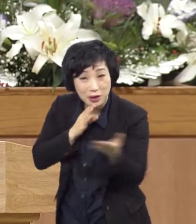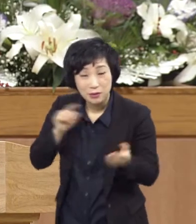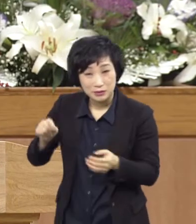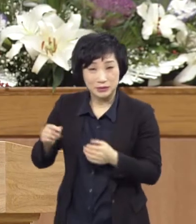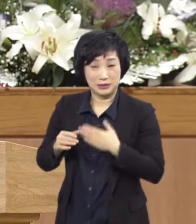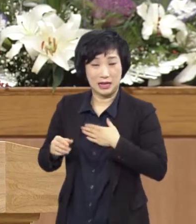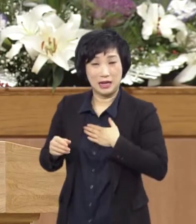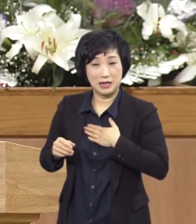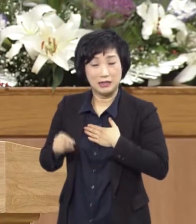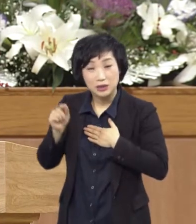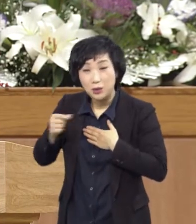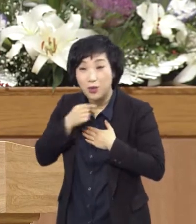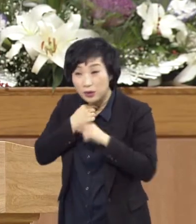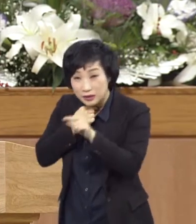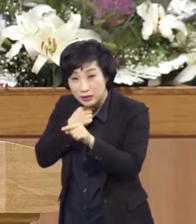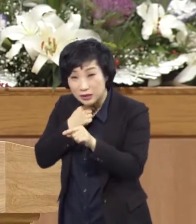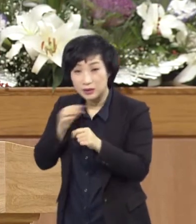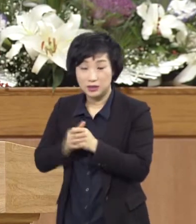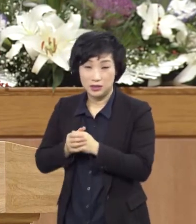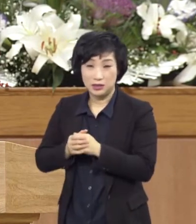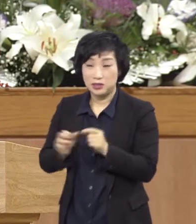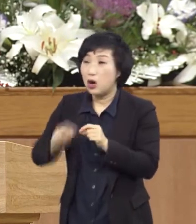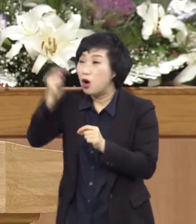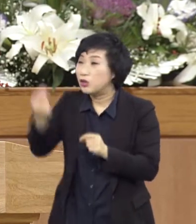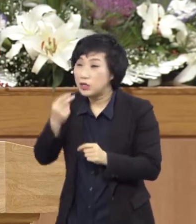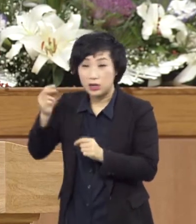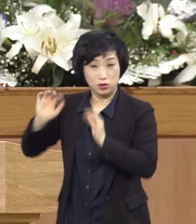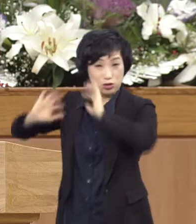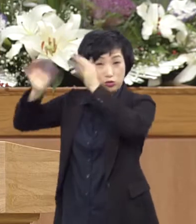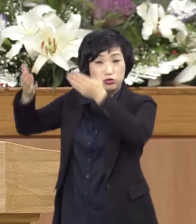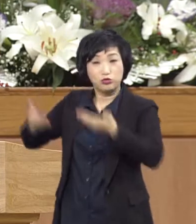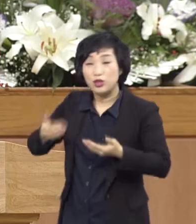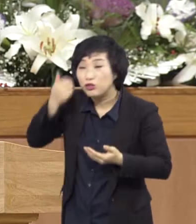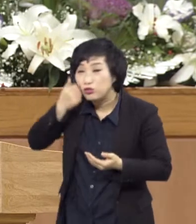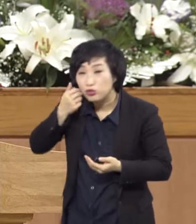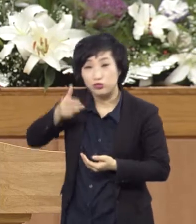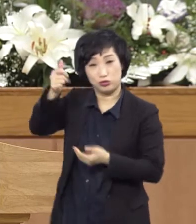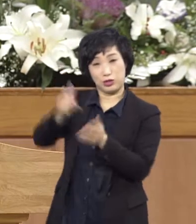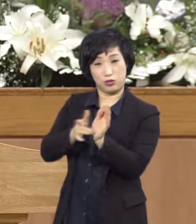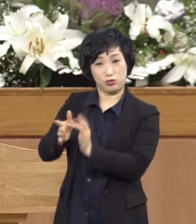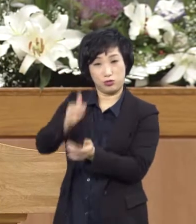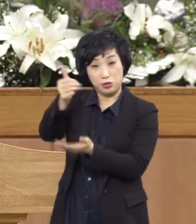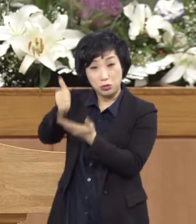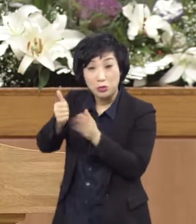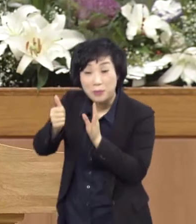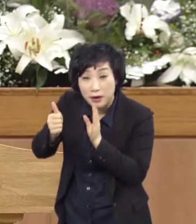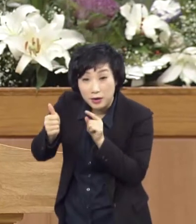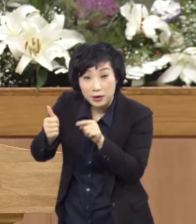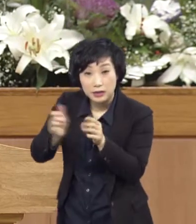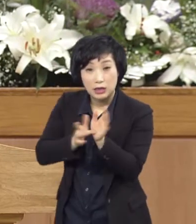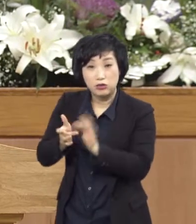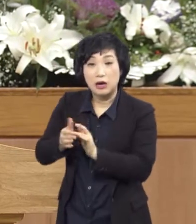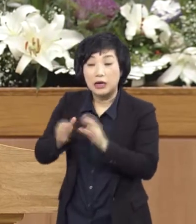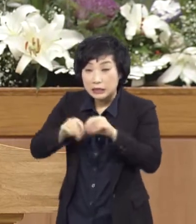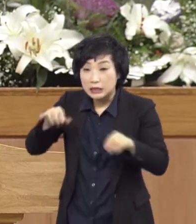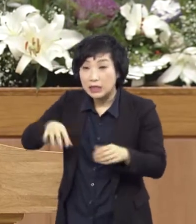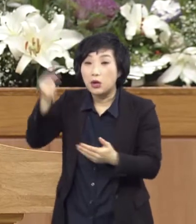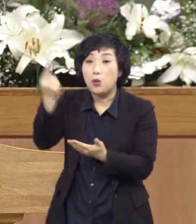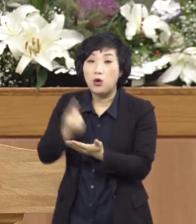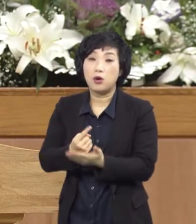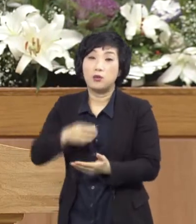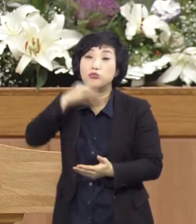본능을 가진 자에게 그 본능을 충족하는 것이 주 예수 그리스도. 그가 이 땅에 오신